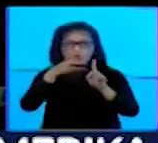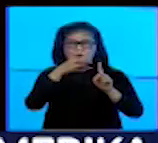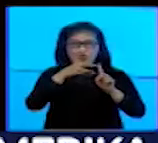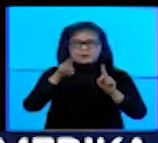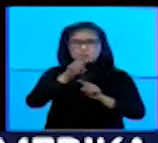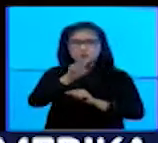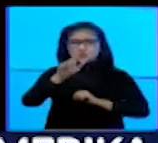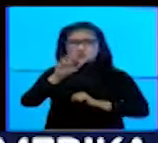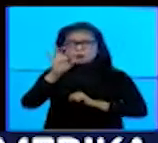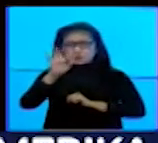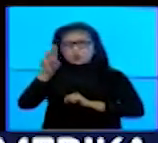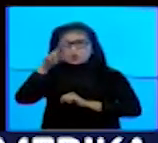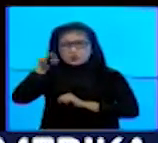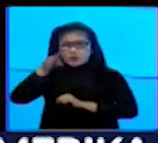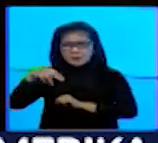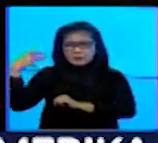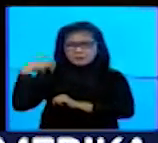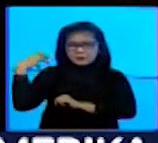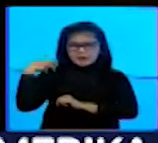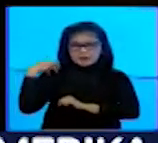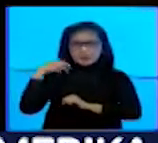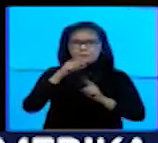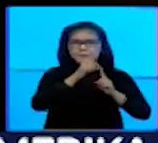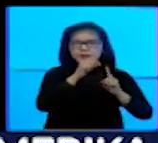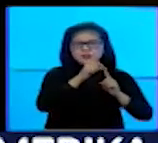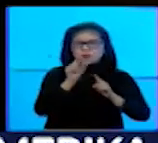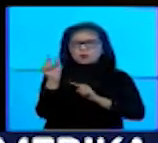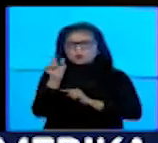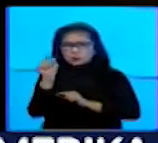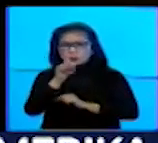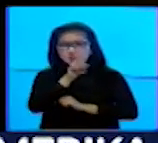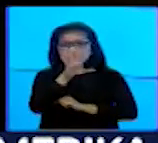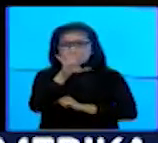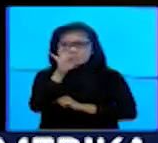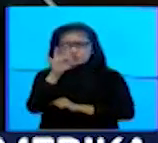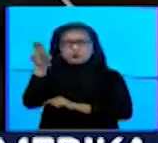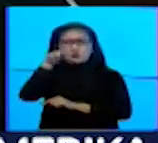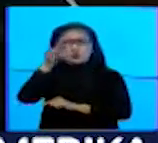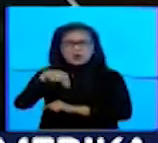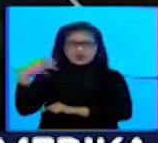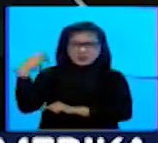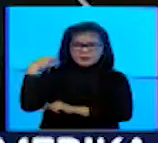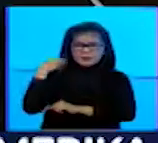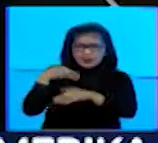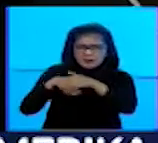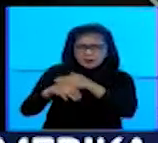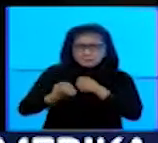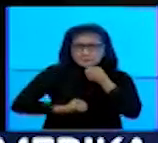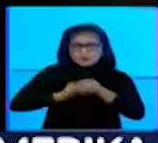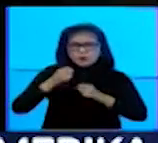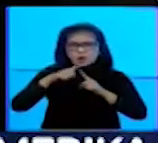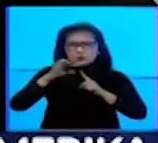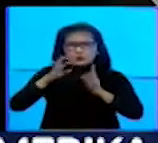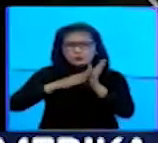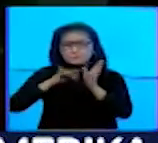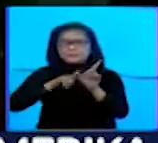Brigjen Pol Prasetyo Utomo 150 ribu Dollar Amerika suap diberikan melalui pengusaha Tobi Sumardi untuk mengupayakan